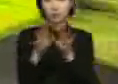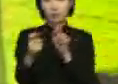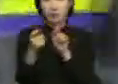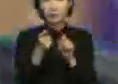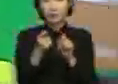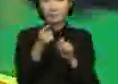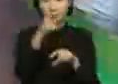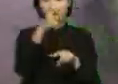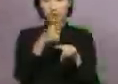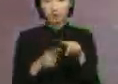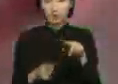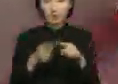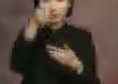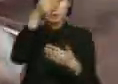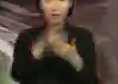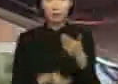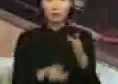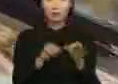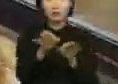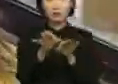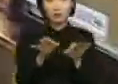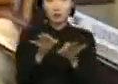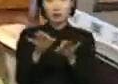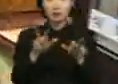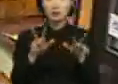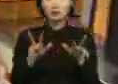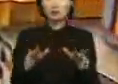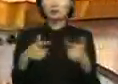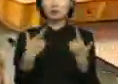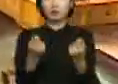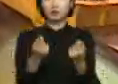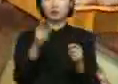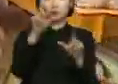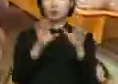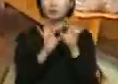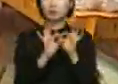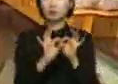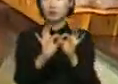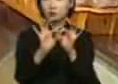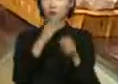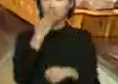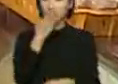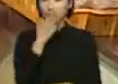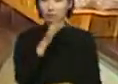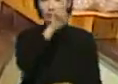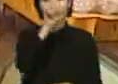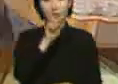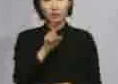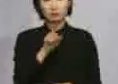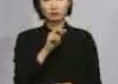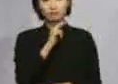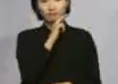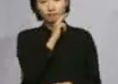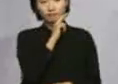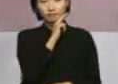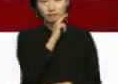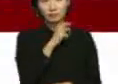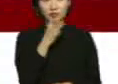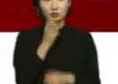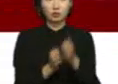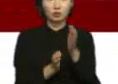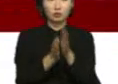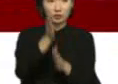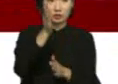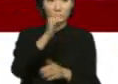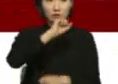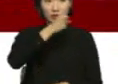반쪽짜리 가 된 나머지 장애 시장이 현재와 같은 모습을 이어나갈 수 있느냐는 겁니다 좋으셔서 6 들어가지고